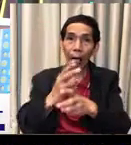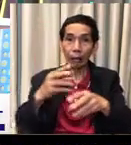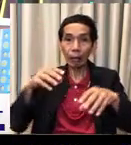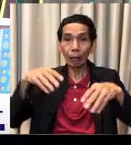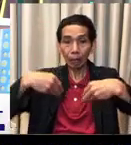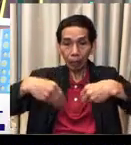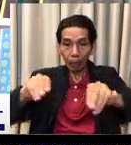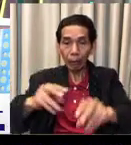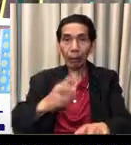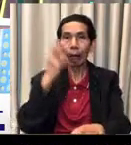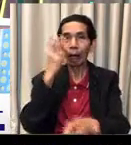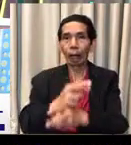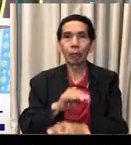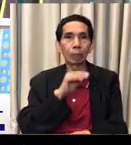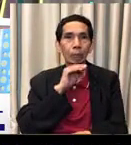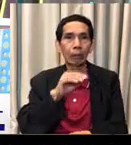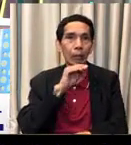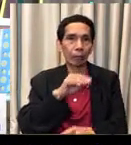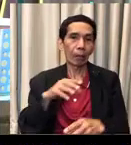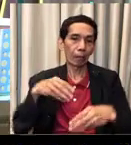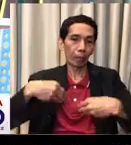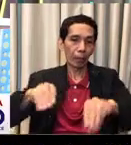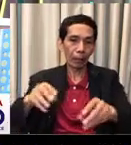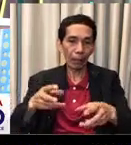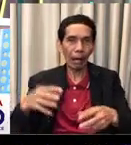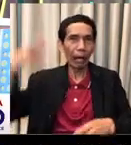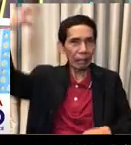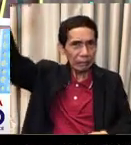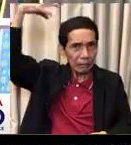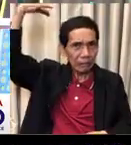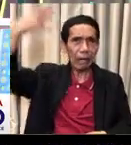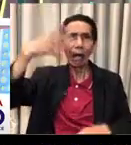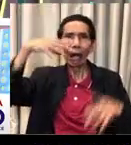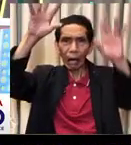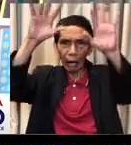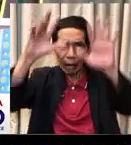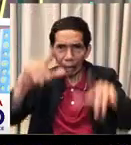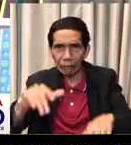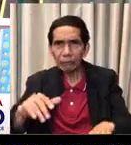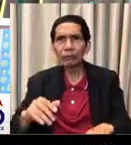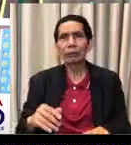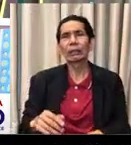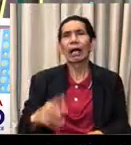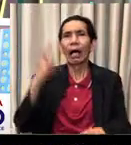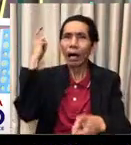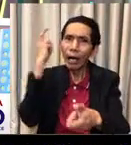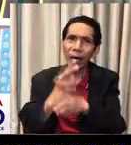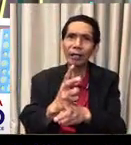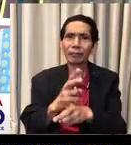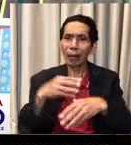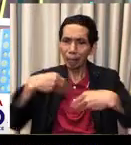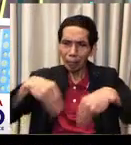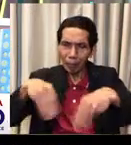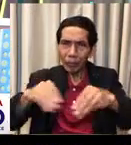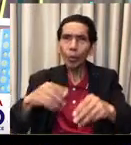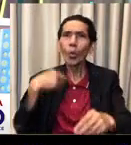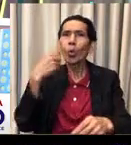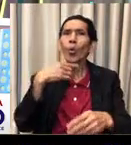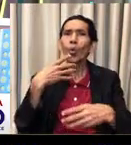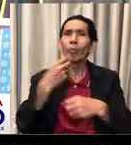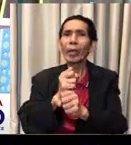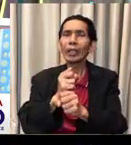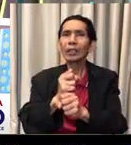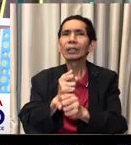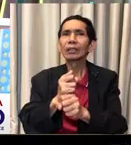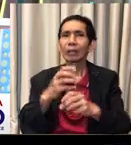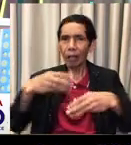kalye? Tama ho, no? Init, ulan, alimuhum, hirap. Sino gumawa sa kanya